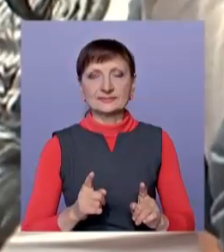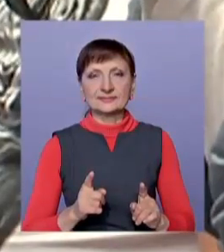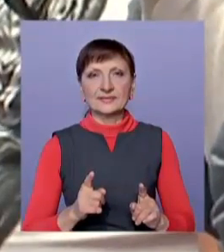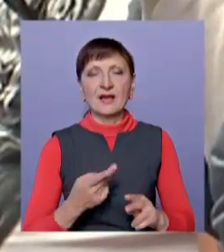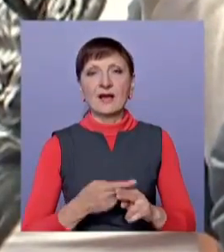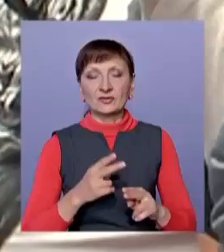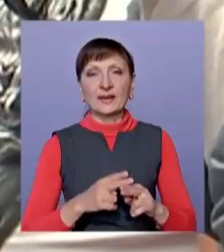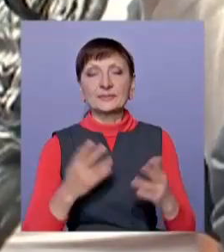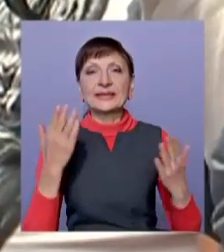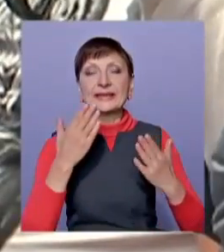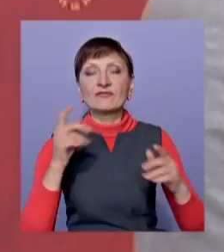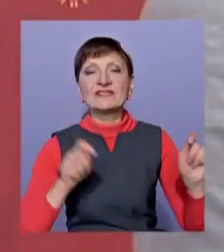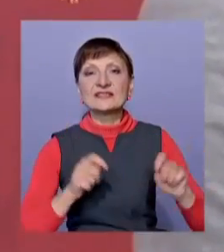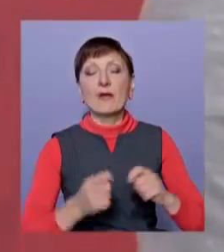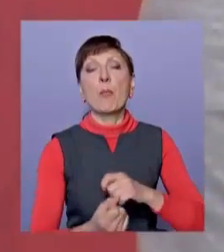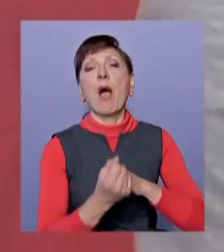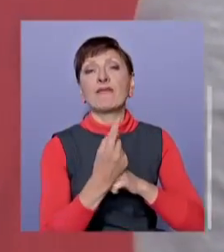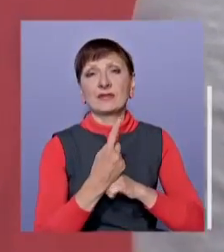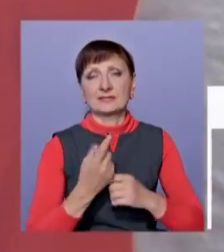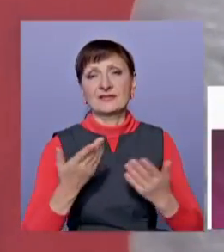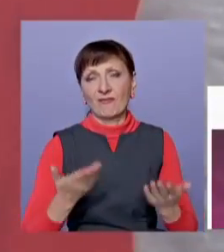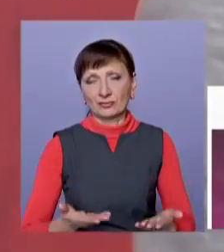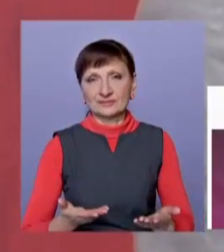появился еще один фестиваль.